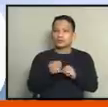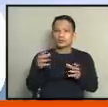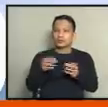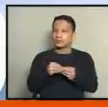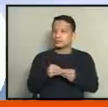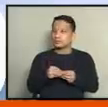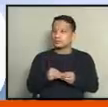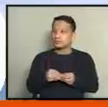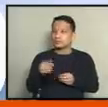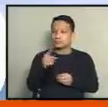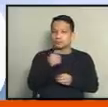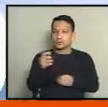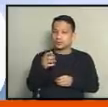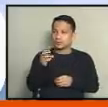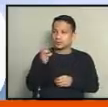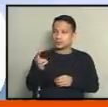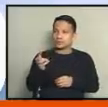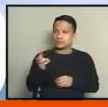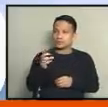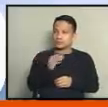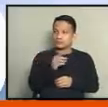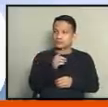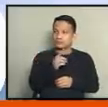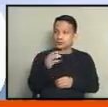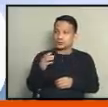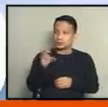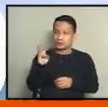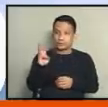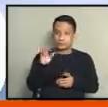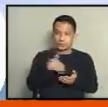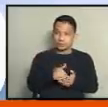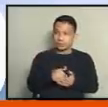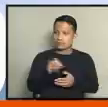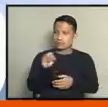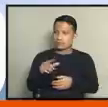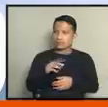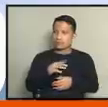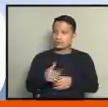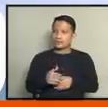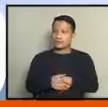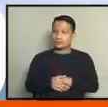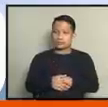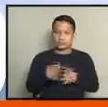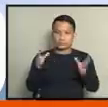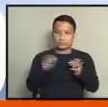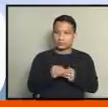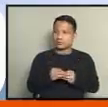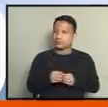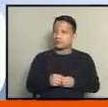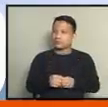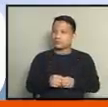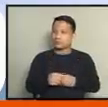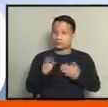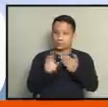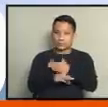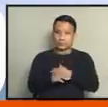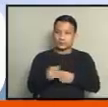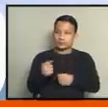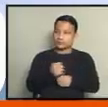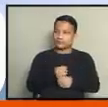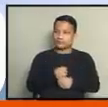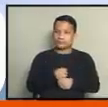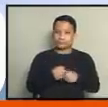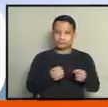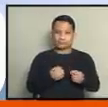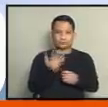is 106,000. Okay na ba yan? Okay na po, Sir. Malaki-laki na. Basta may balik lang, Sir, yung pinagpagura okay. Namin. Sir, kayo,